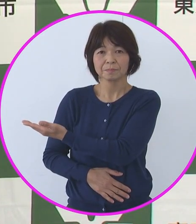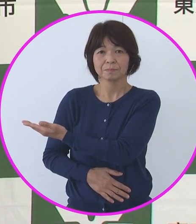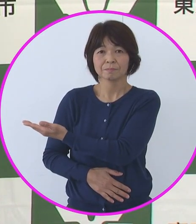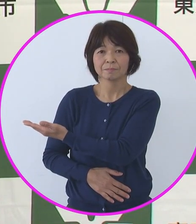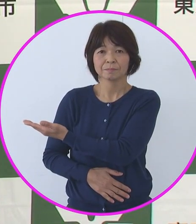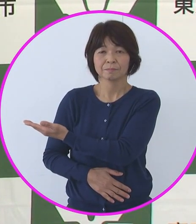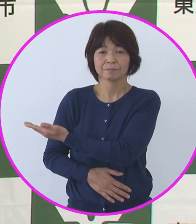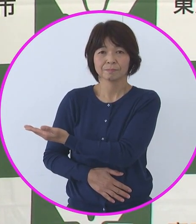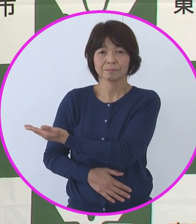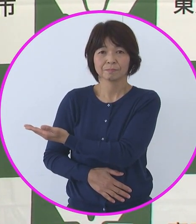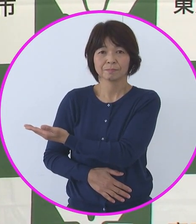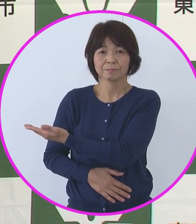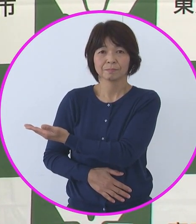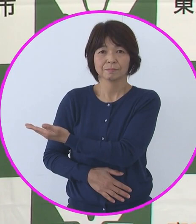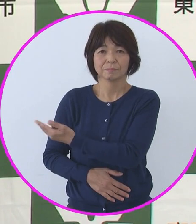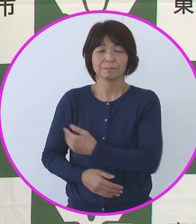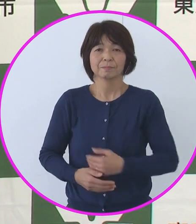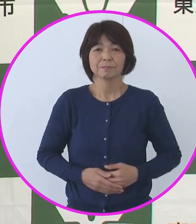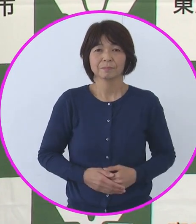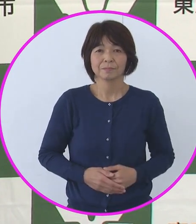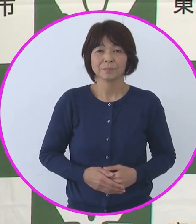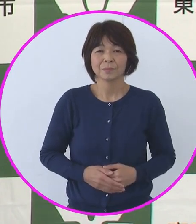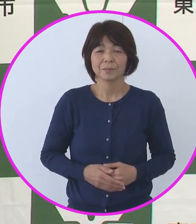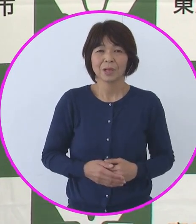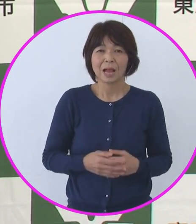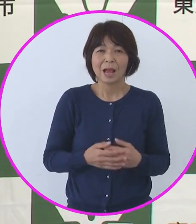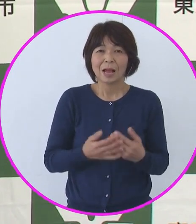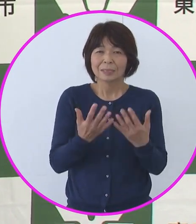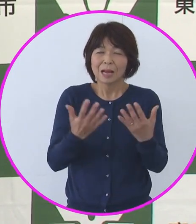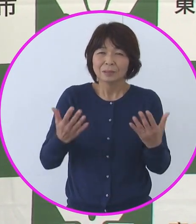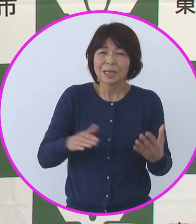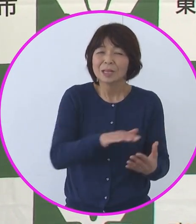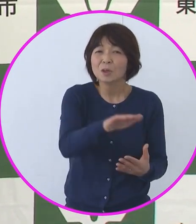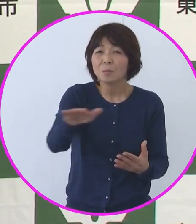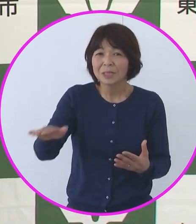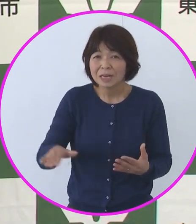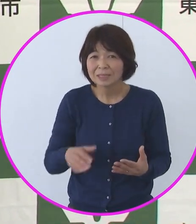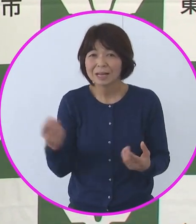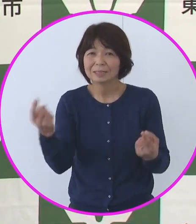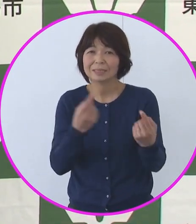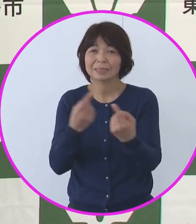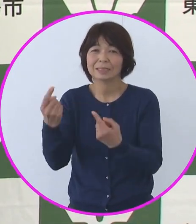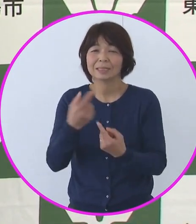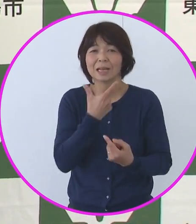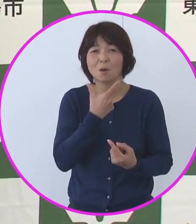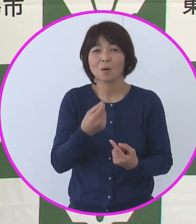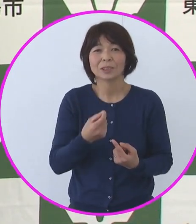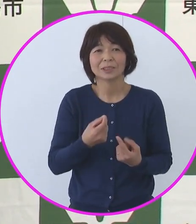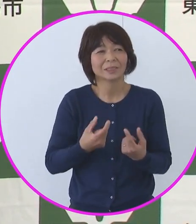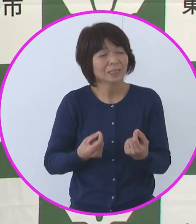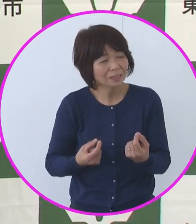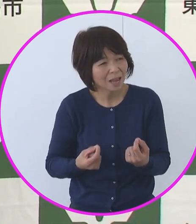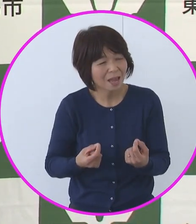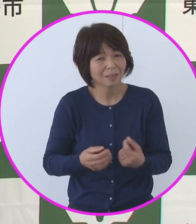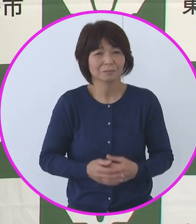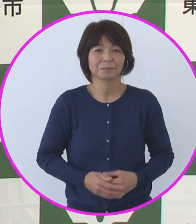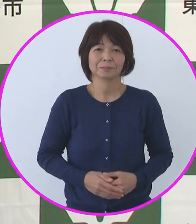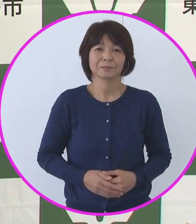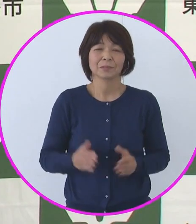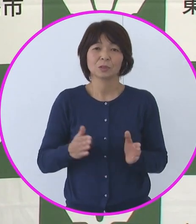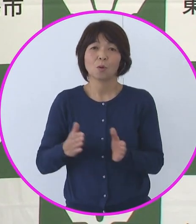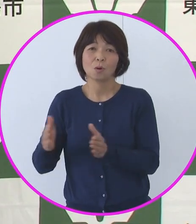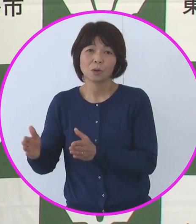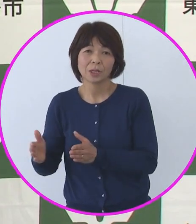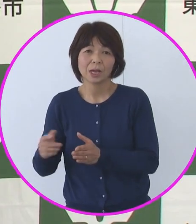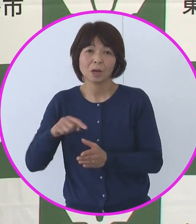0823-820203までお願いします。 この機会にたくさんの市民の方に参加をしていただきたいですね。ところで森田さん、